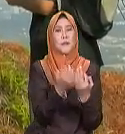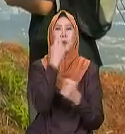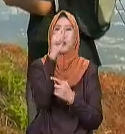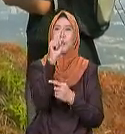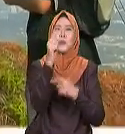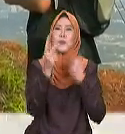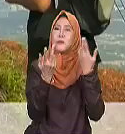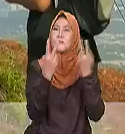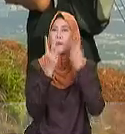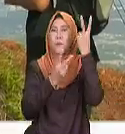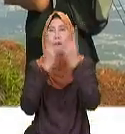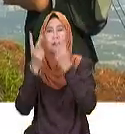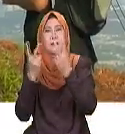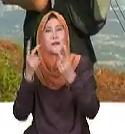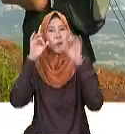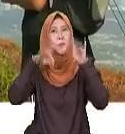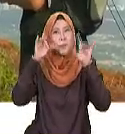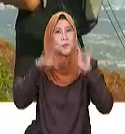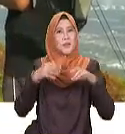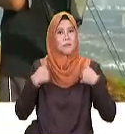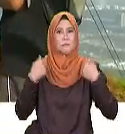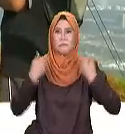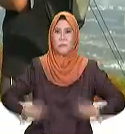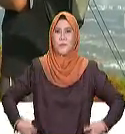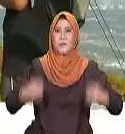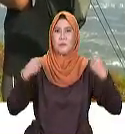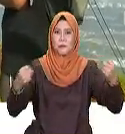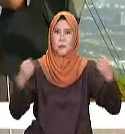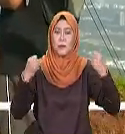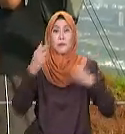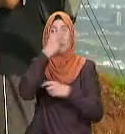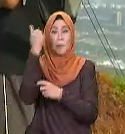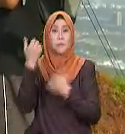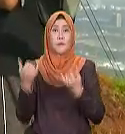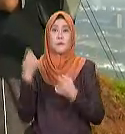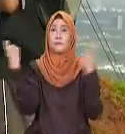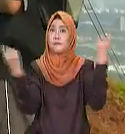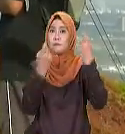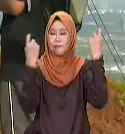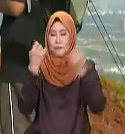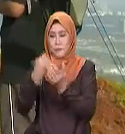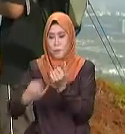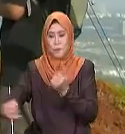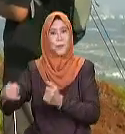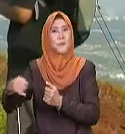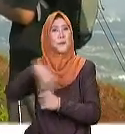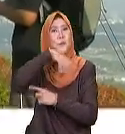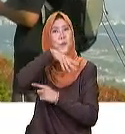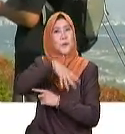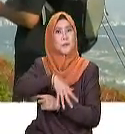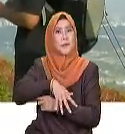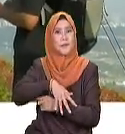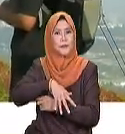uji kekuatan endurance disebabkan sempena maulid rasul ni. Allahumma salli ala sayyidina